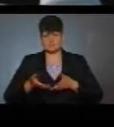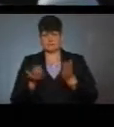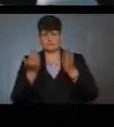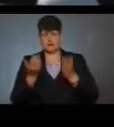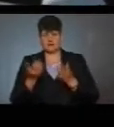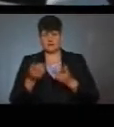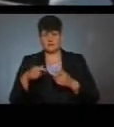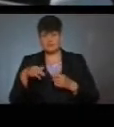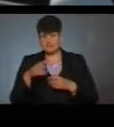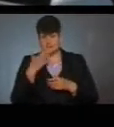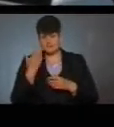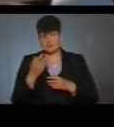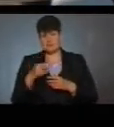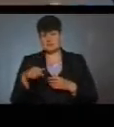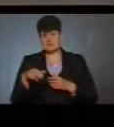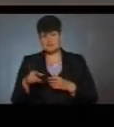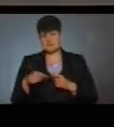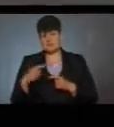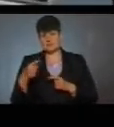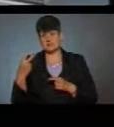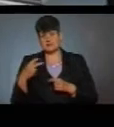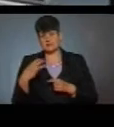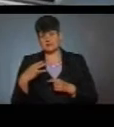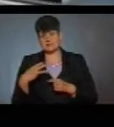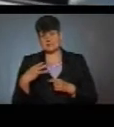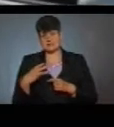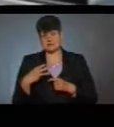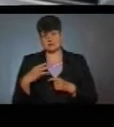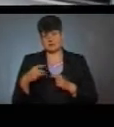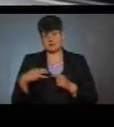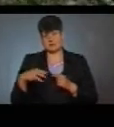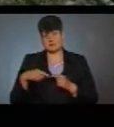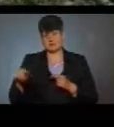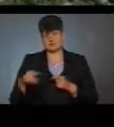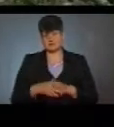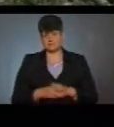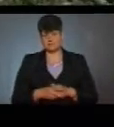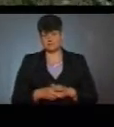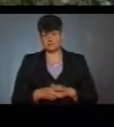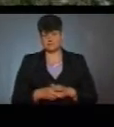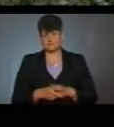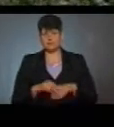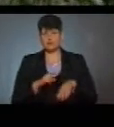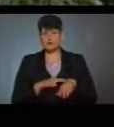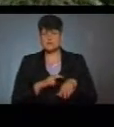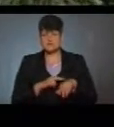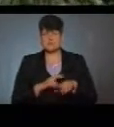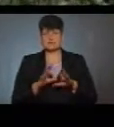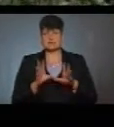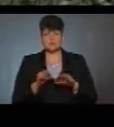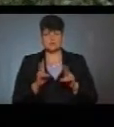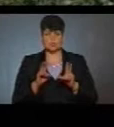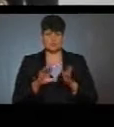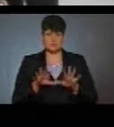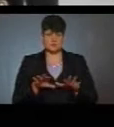аж далі, метрів за 20-30. Вона переходила дорогу не на пішохідному переході. Патрульні поліцейські та слідчі, які перебували на